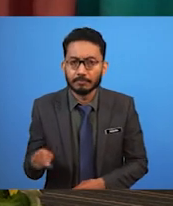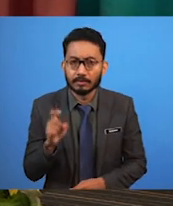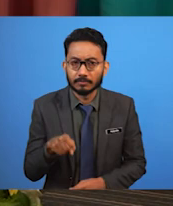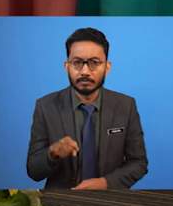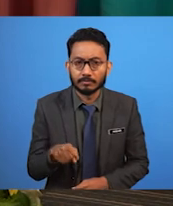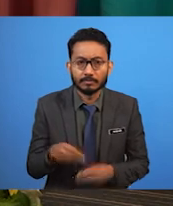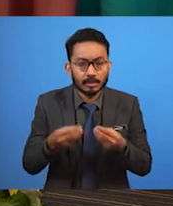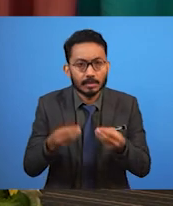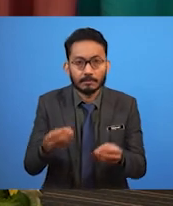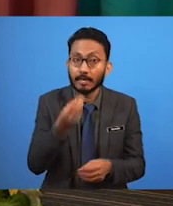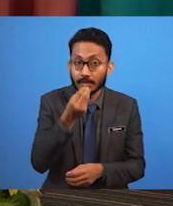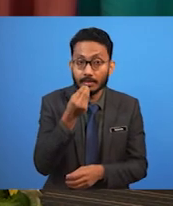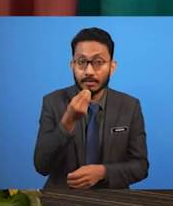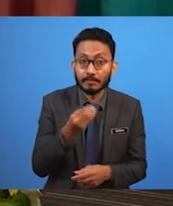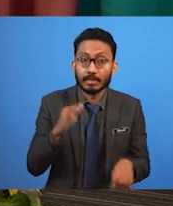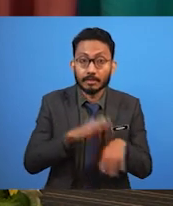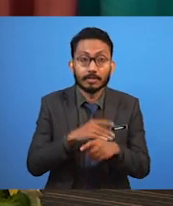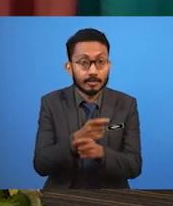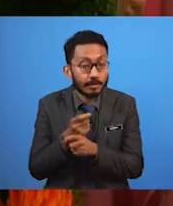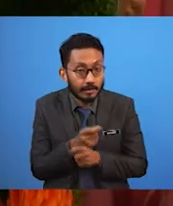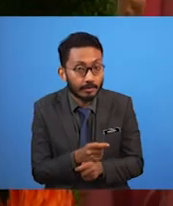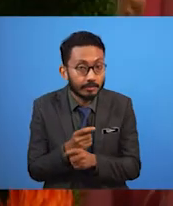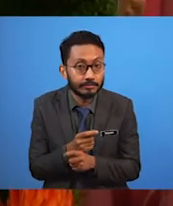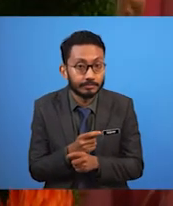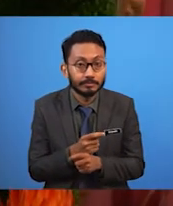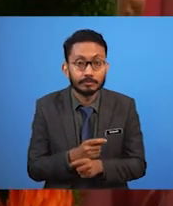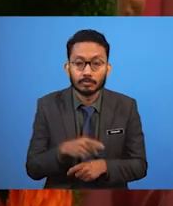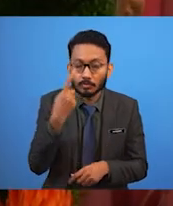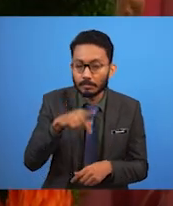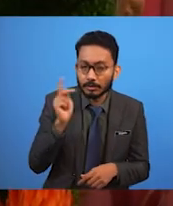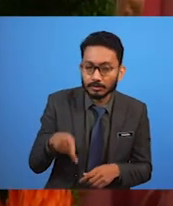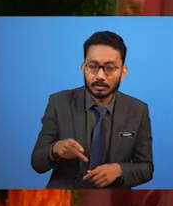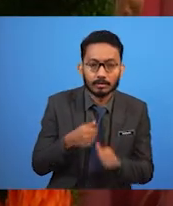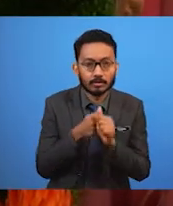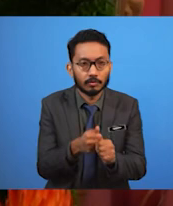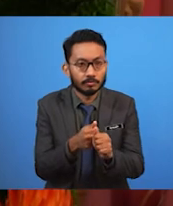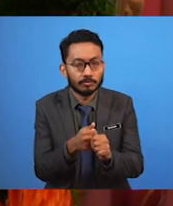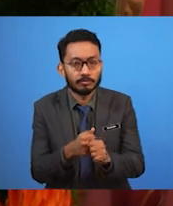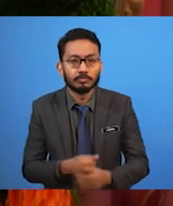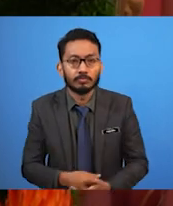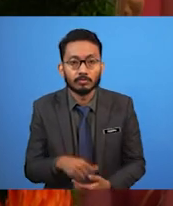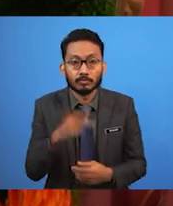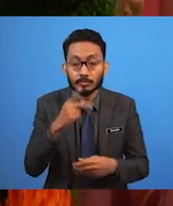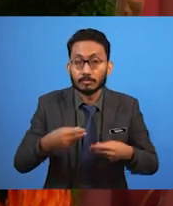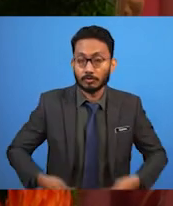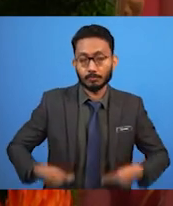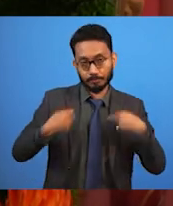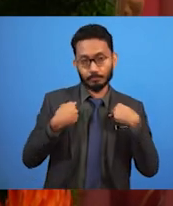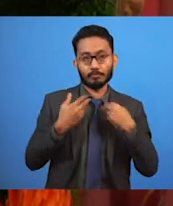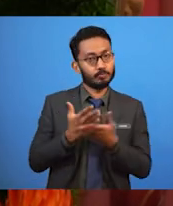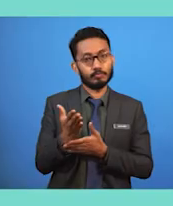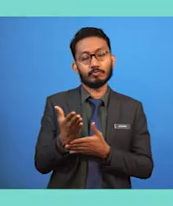memberi makan kepada tenakan secara konsisten untuk memastikan kelangsungan hidup Moina